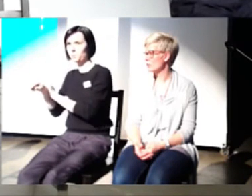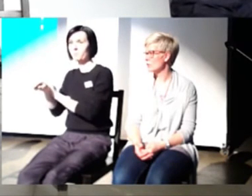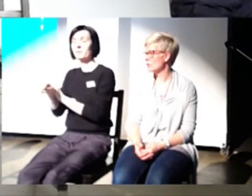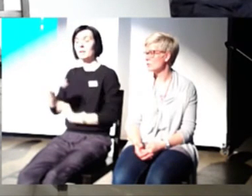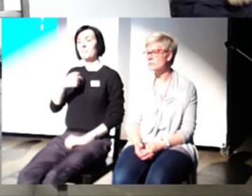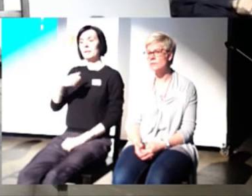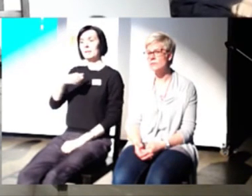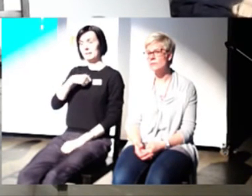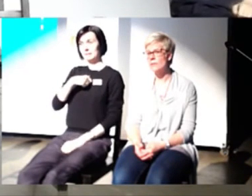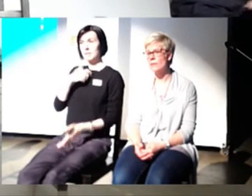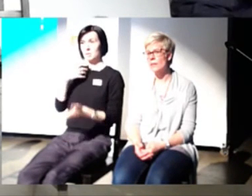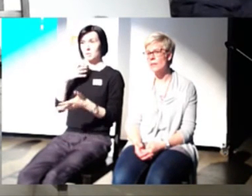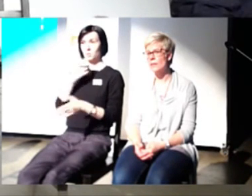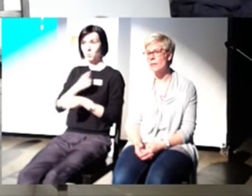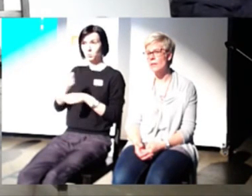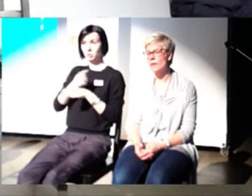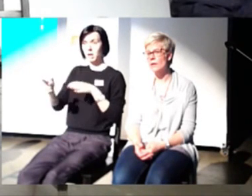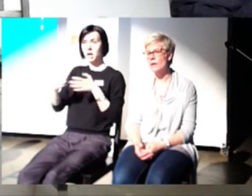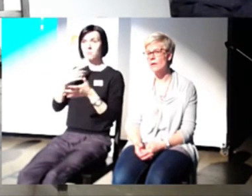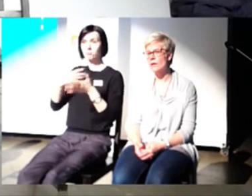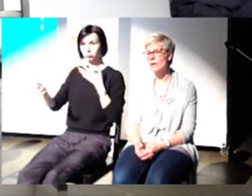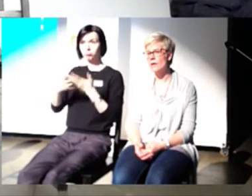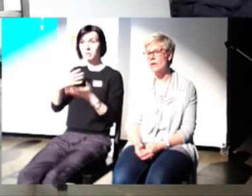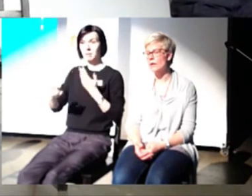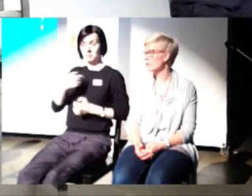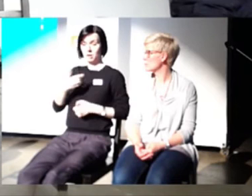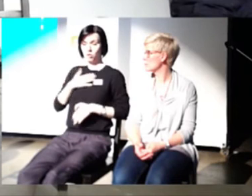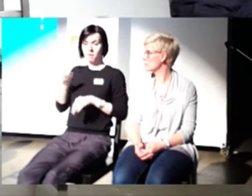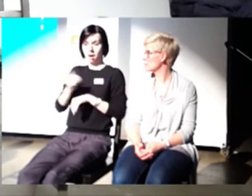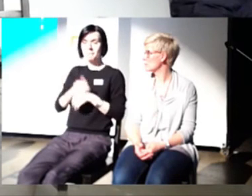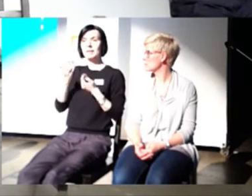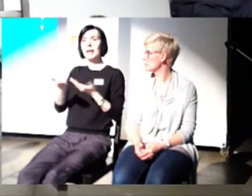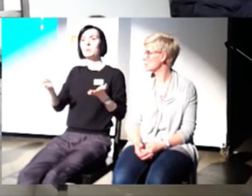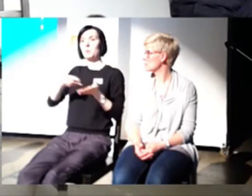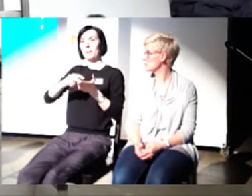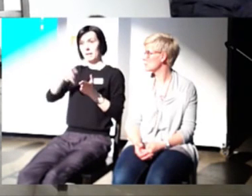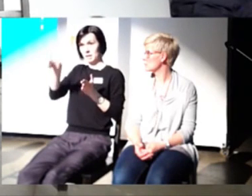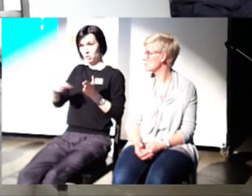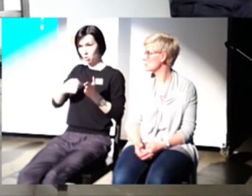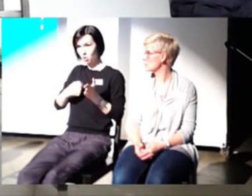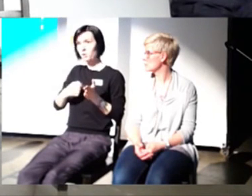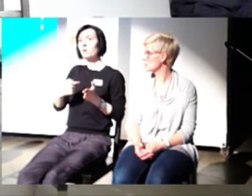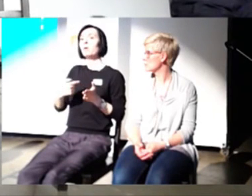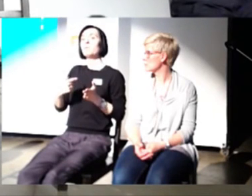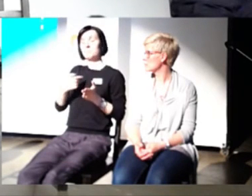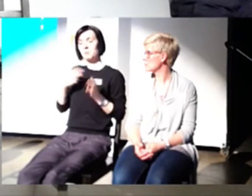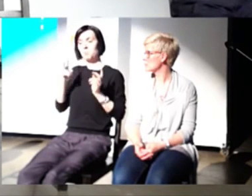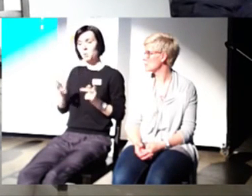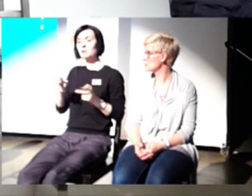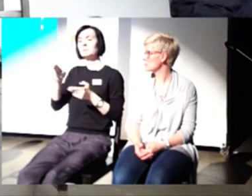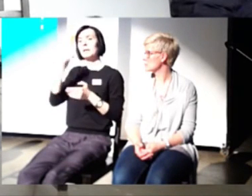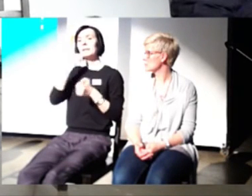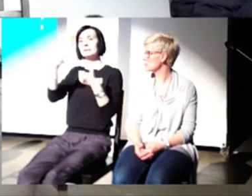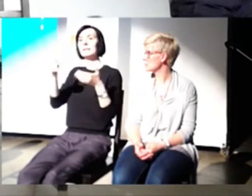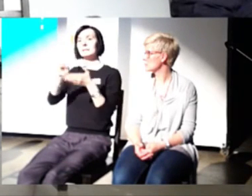usein, kun olen myös näyttelyteknikko, niin työskentelen usein myös residenssitaiteilijan assistenttina.